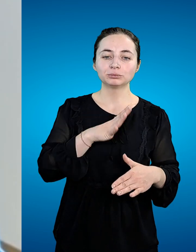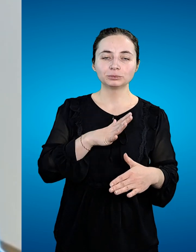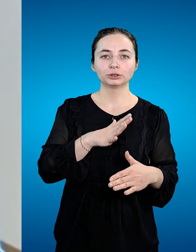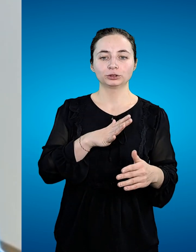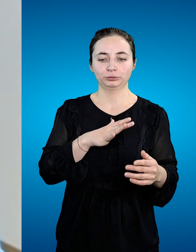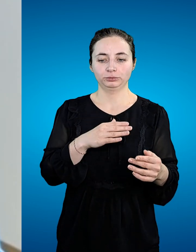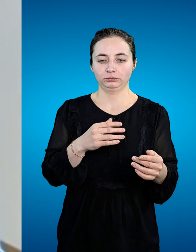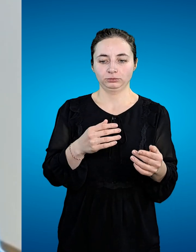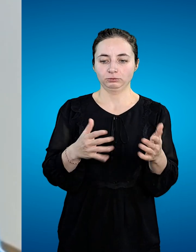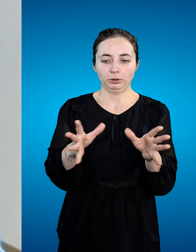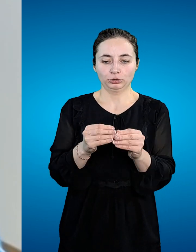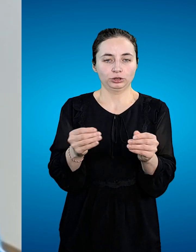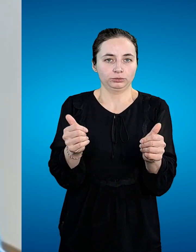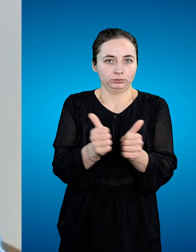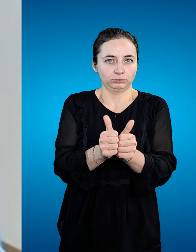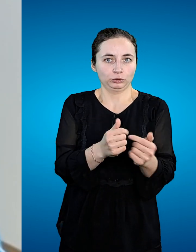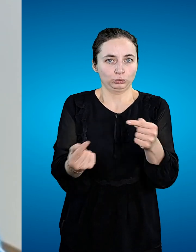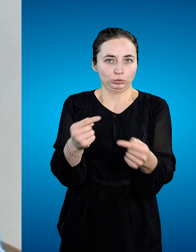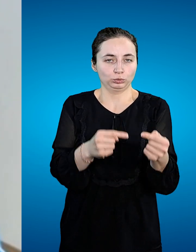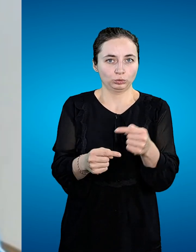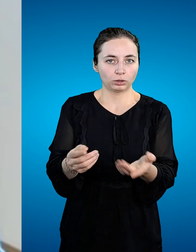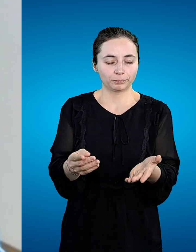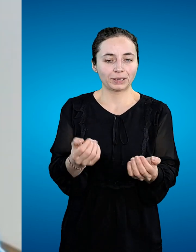радости быть рядом друг с другом,